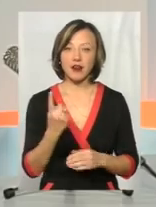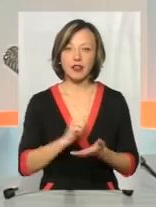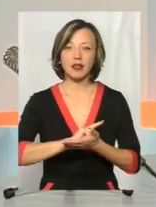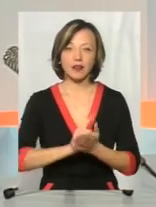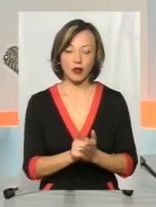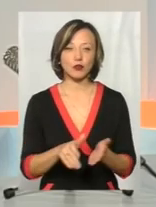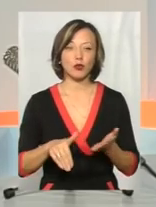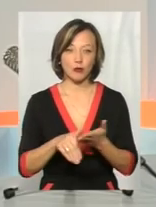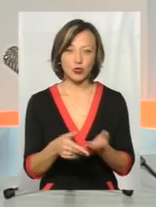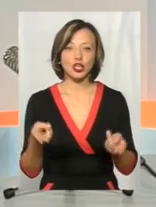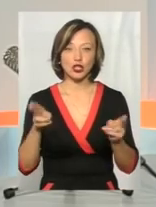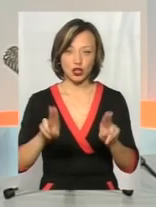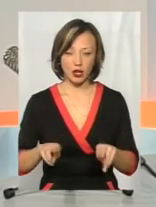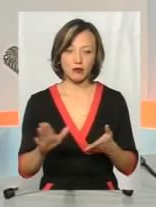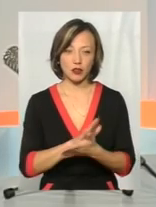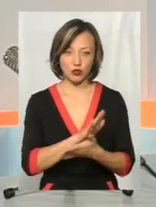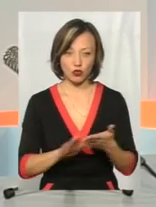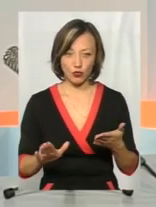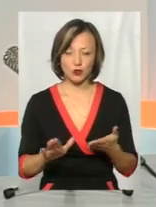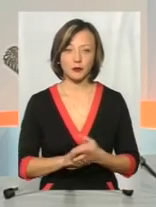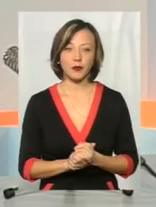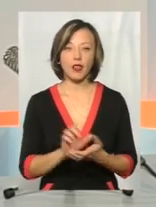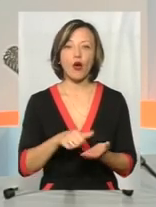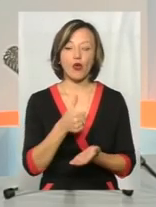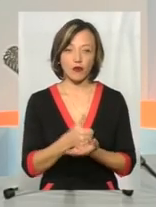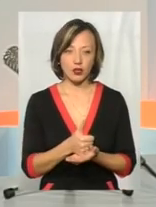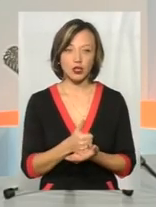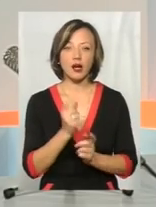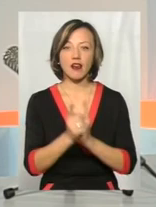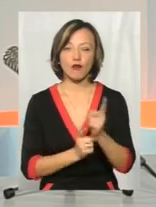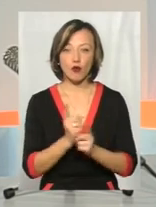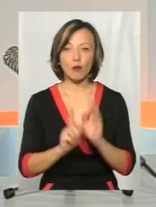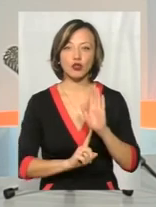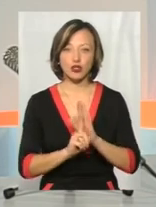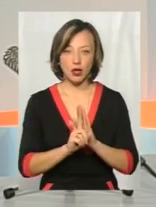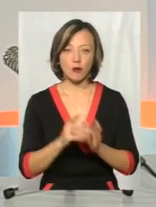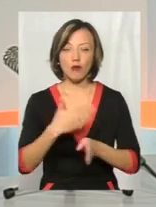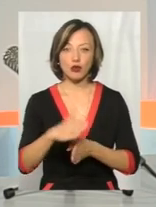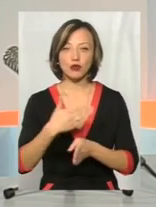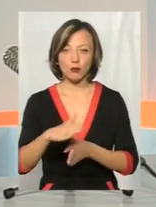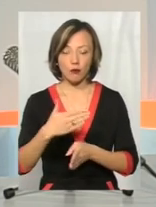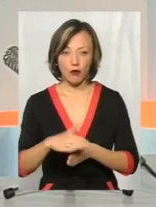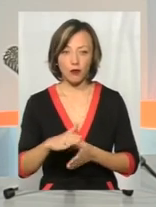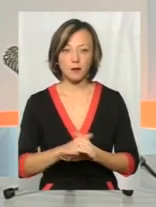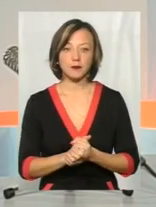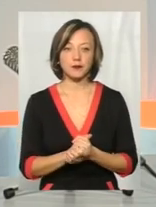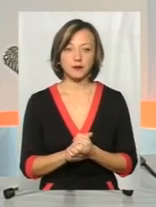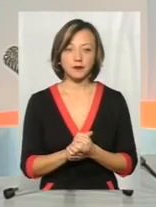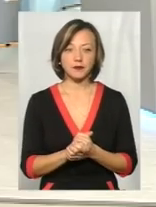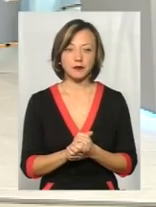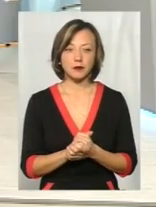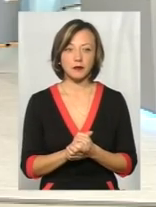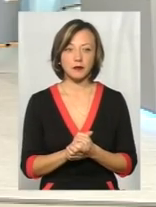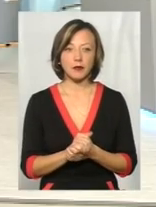невідкладна допомога. Вона залишається безкоштовною, це безкоштовною найголовніше, залишається. Мабуть, реформа почалася поступово. Угу, я зрозумів.